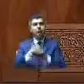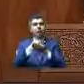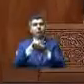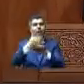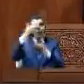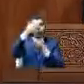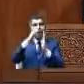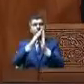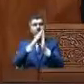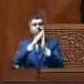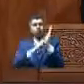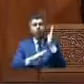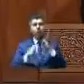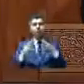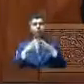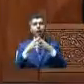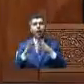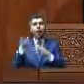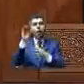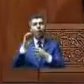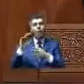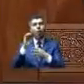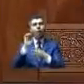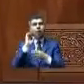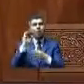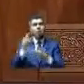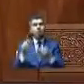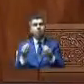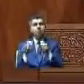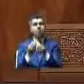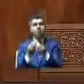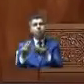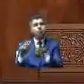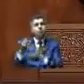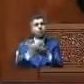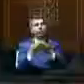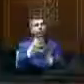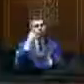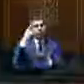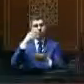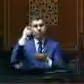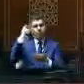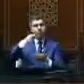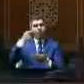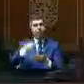هي في صالح الاتحاد الأوروبي بطبيعة الحال، فالدنيا مبنية على تبادل المصالح. وشكرا لكم.